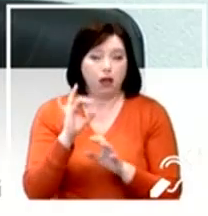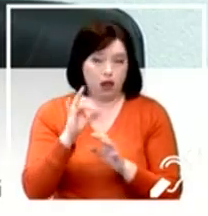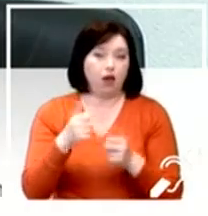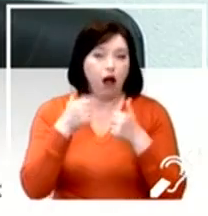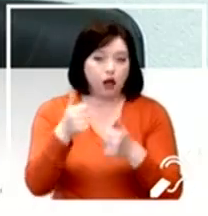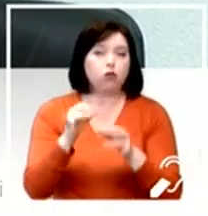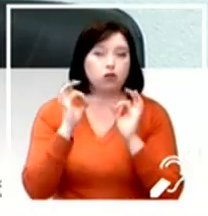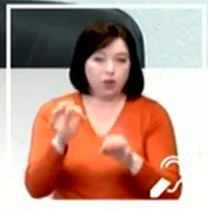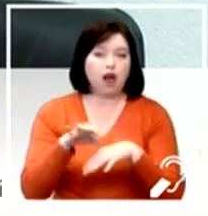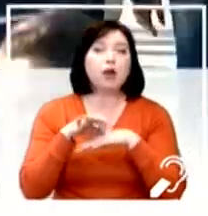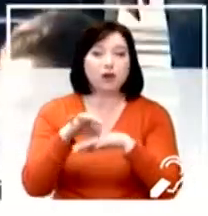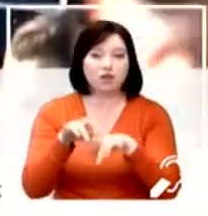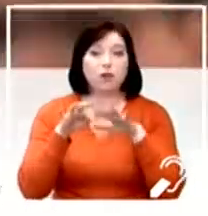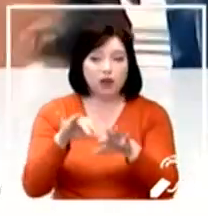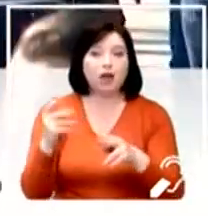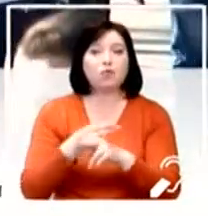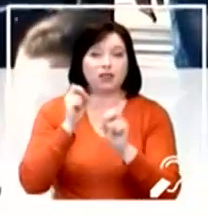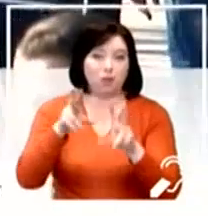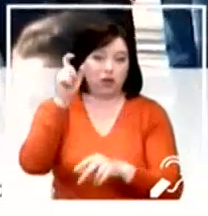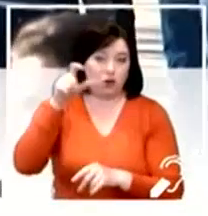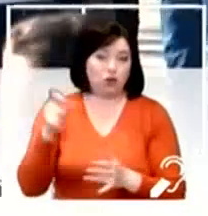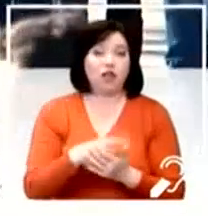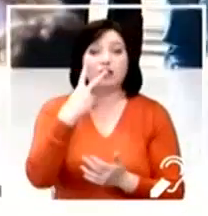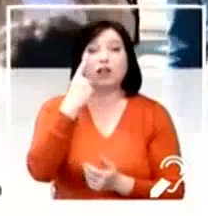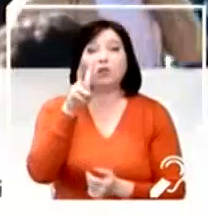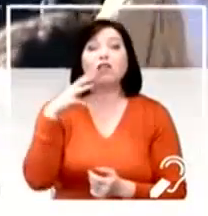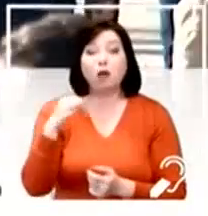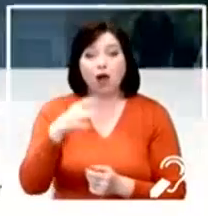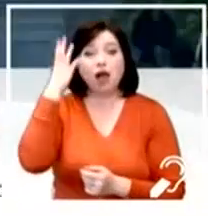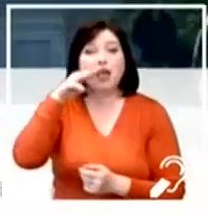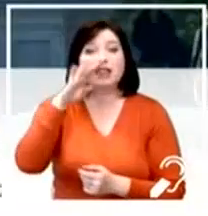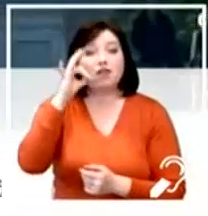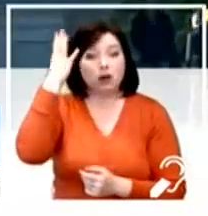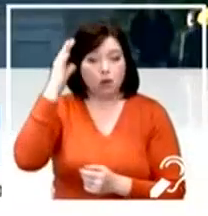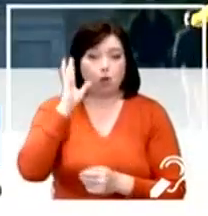și siguranța tuturor cetățenilor. Pe 21 mai, TVR Moldova va difuza o